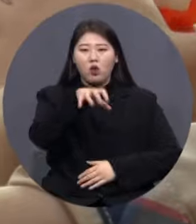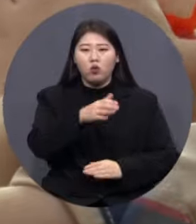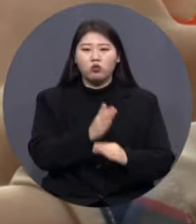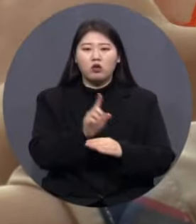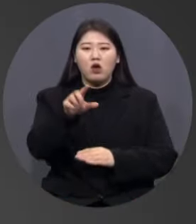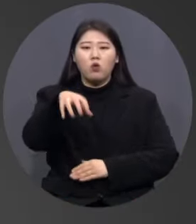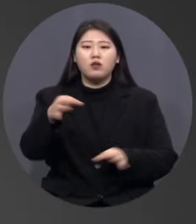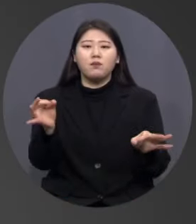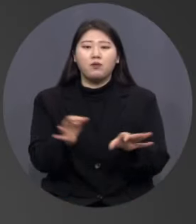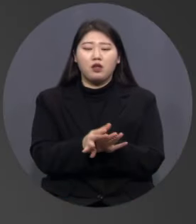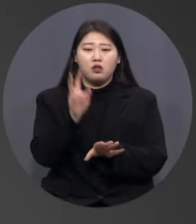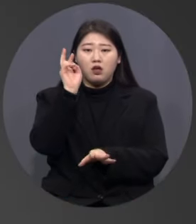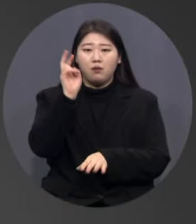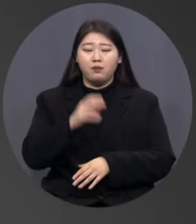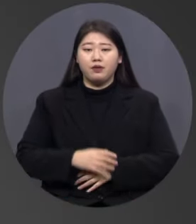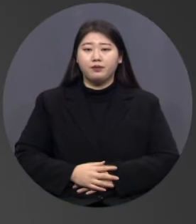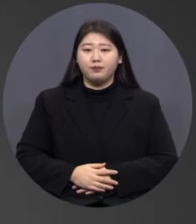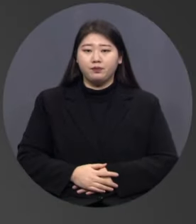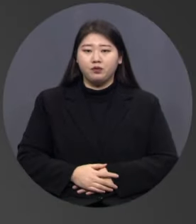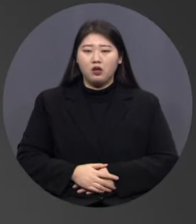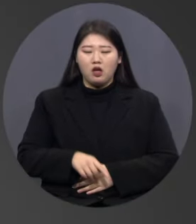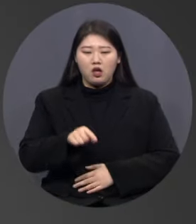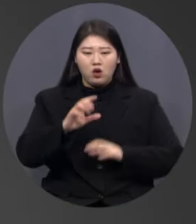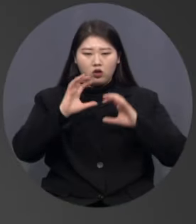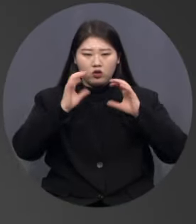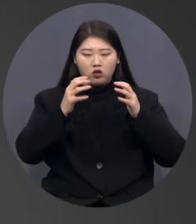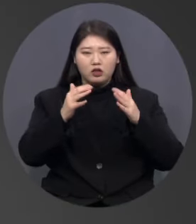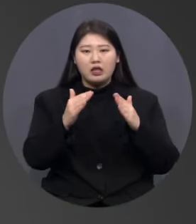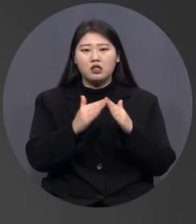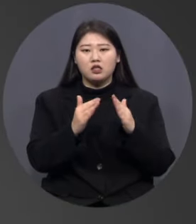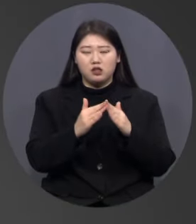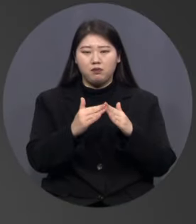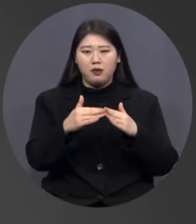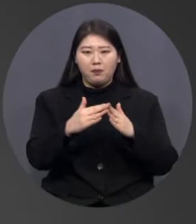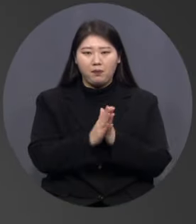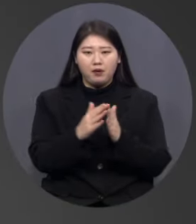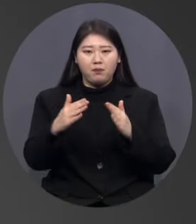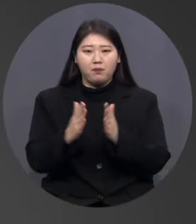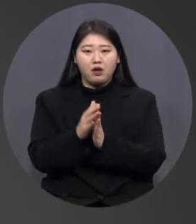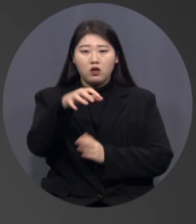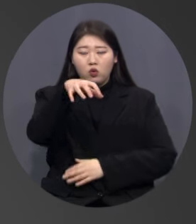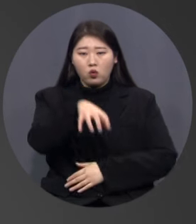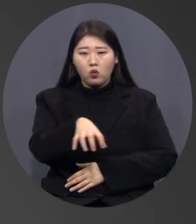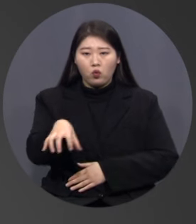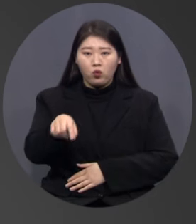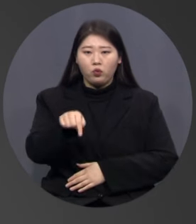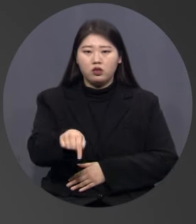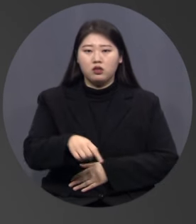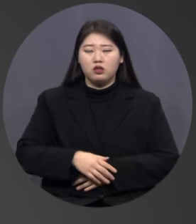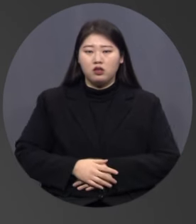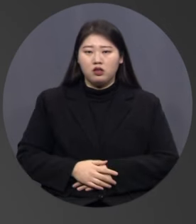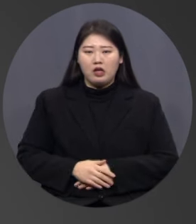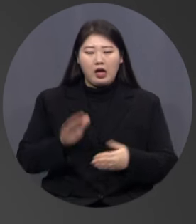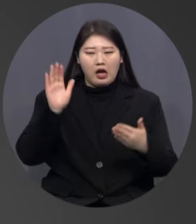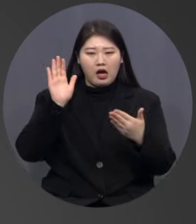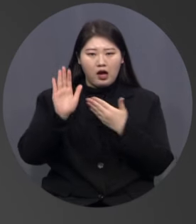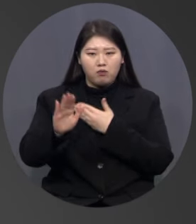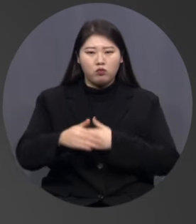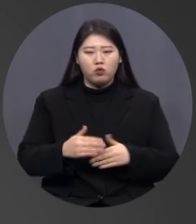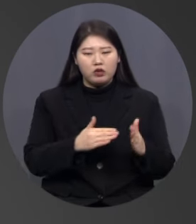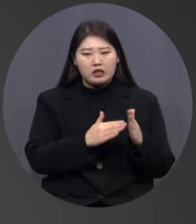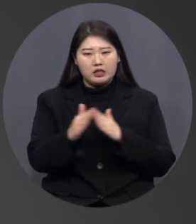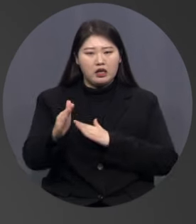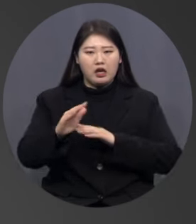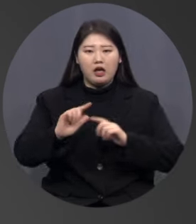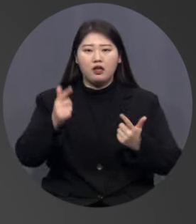겁니다 이렇게 이제 유치원 어리 집이 많이 사라지는 지역 같은 경우에는 향후에 이제 더 이상 그곳으로 이주를 안